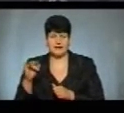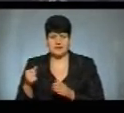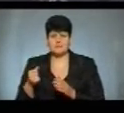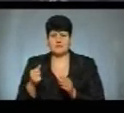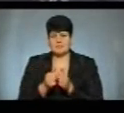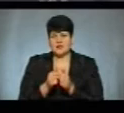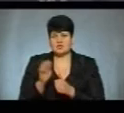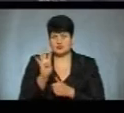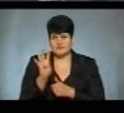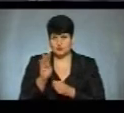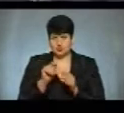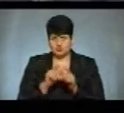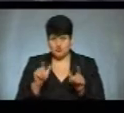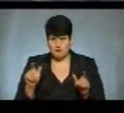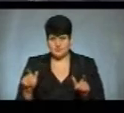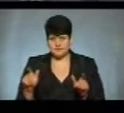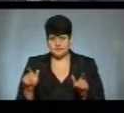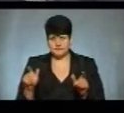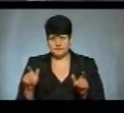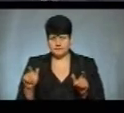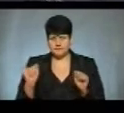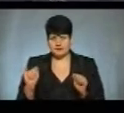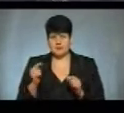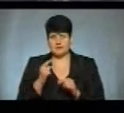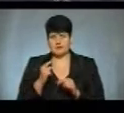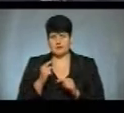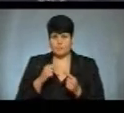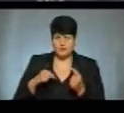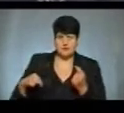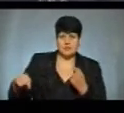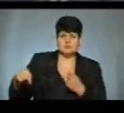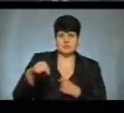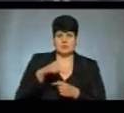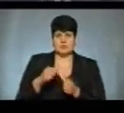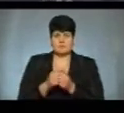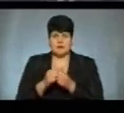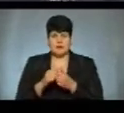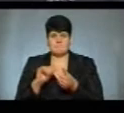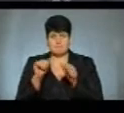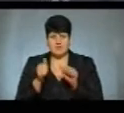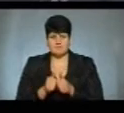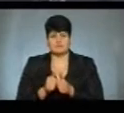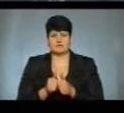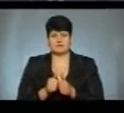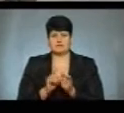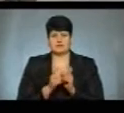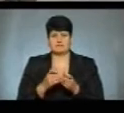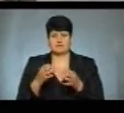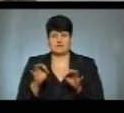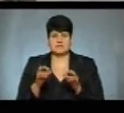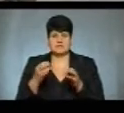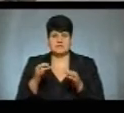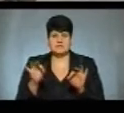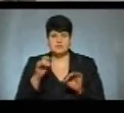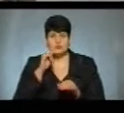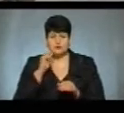Західноукраїнська республіка, резиденція, і знову ж таки повертається, замкнеться коло біля пам'ятника борцям за волю незалежності України. Одна з